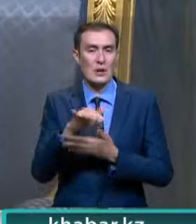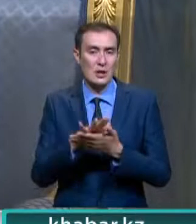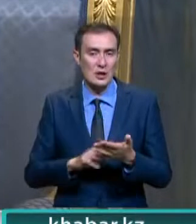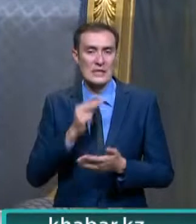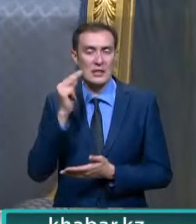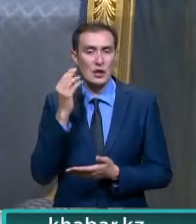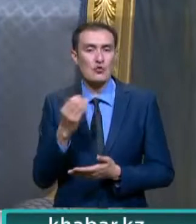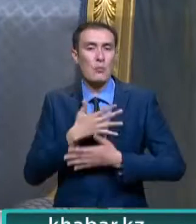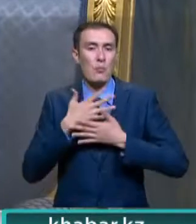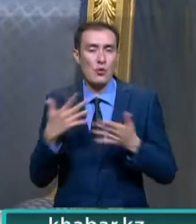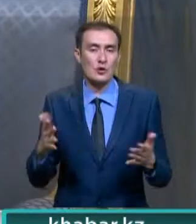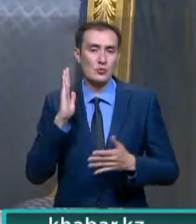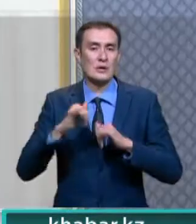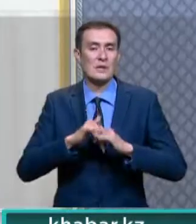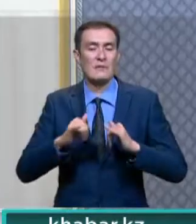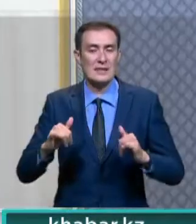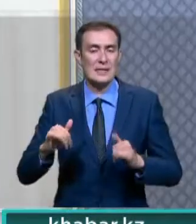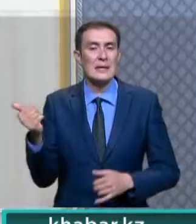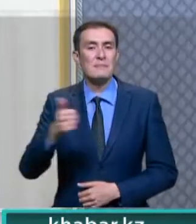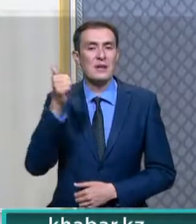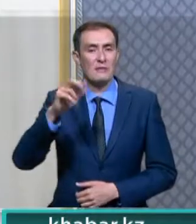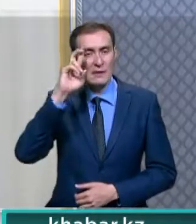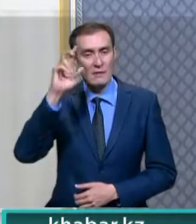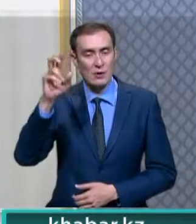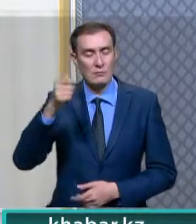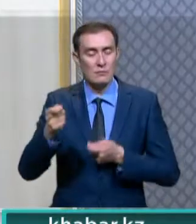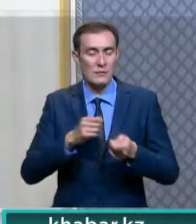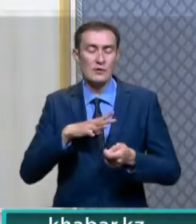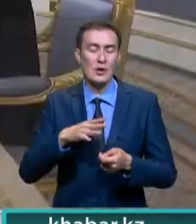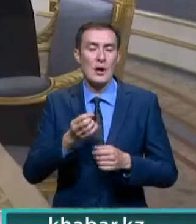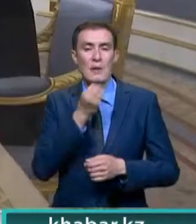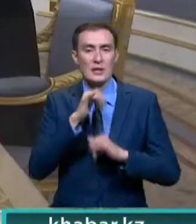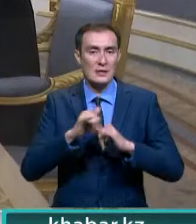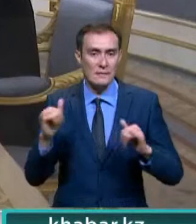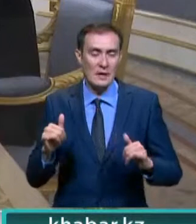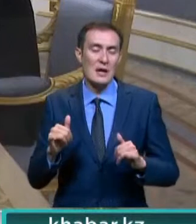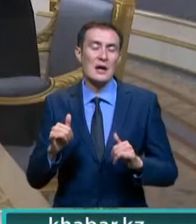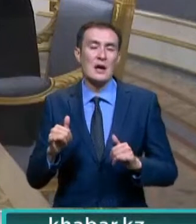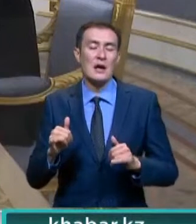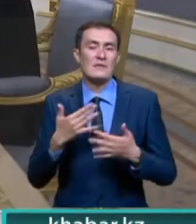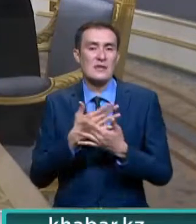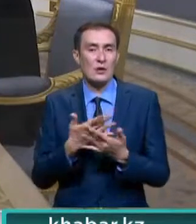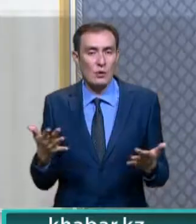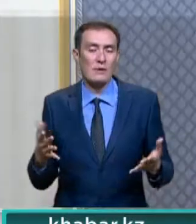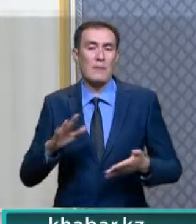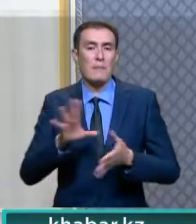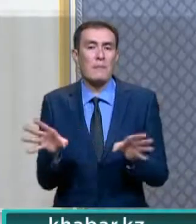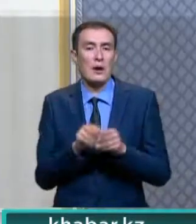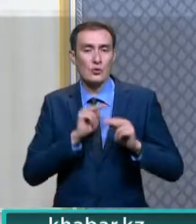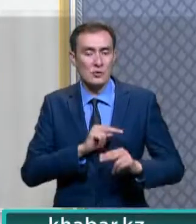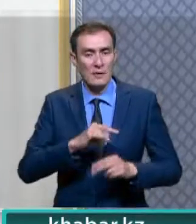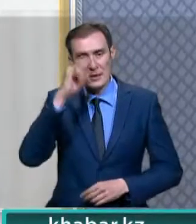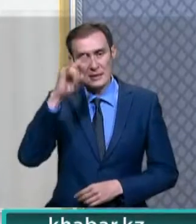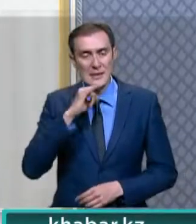еще сильнее укрепляться и развиваться. Елбасы отметил положительную динамику развития вечного всестороннего стратегического партнерства